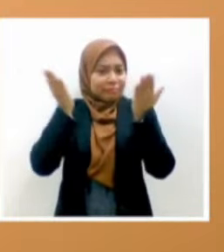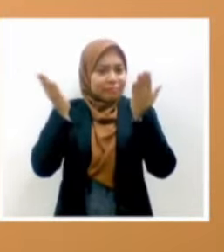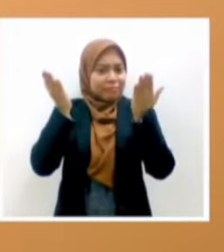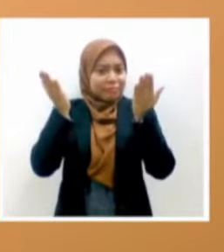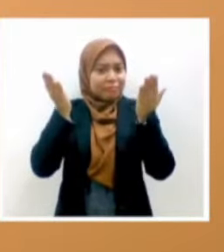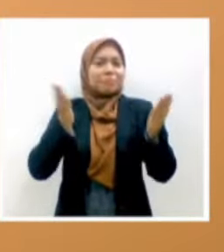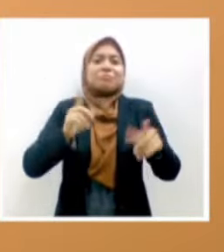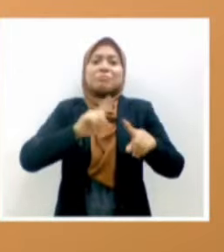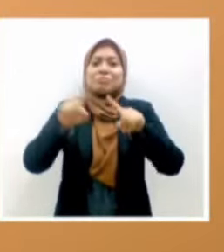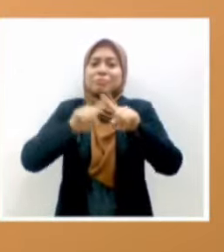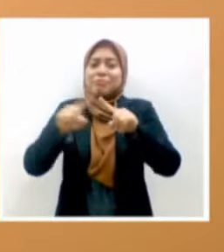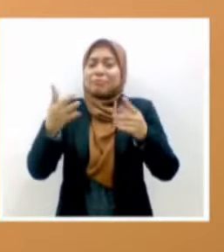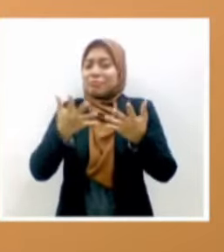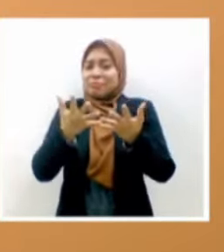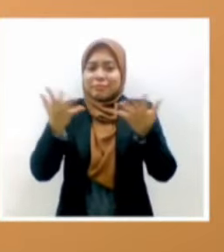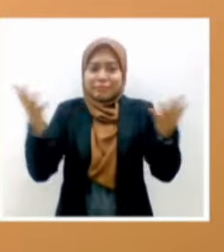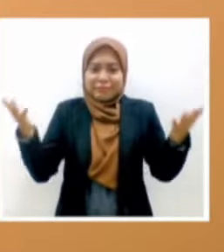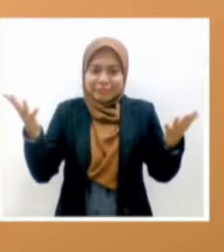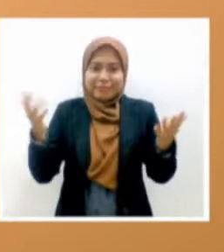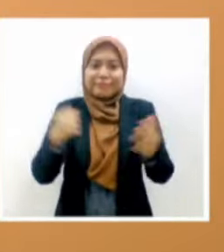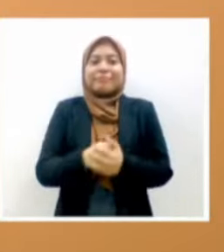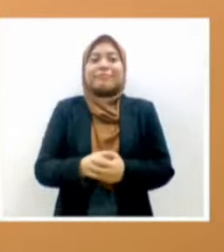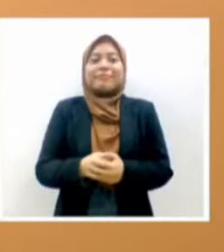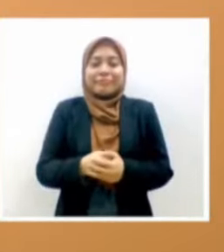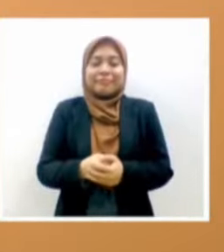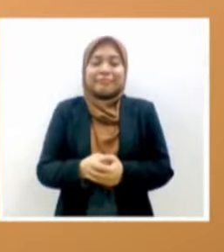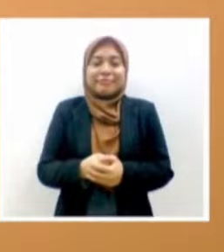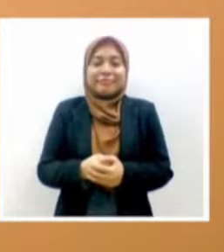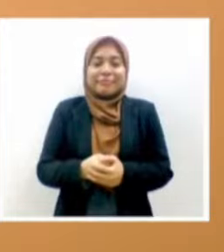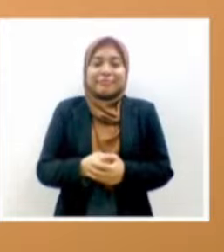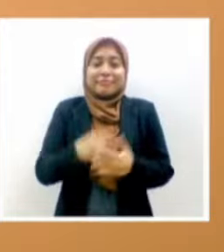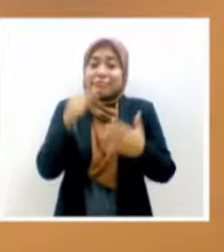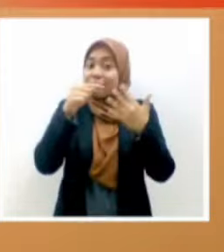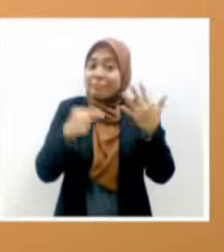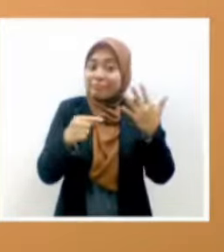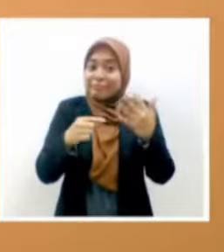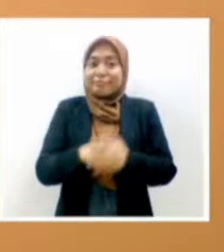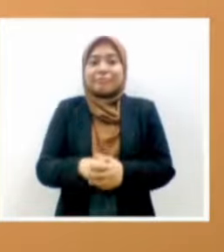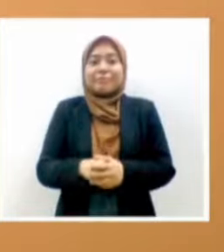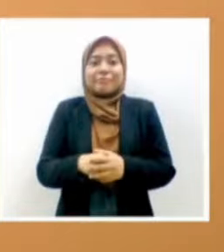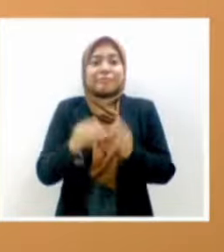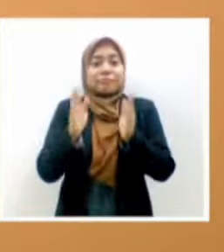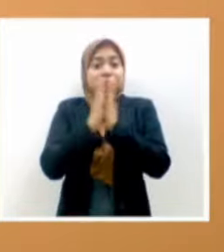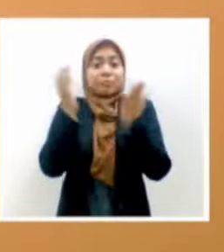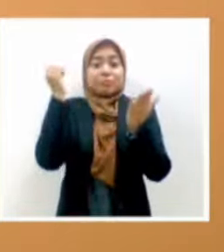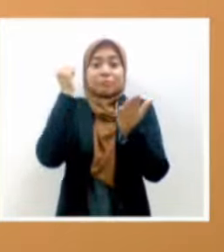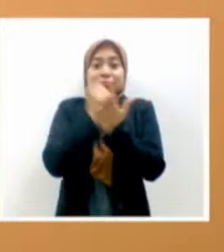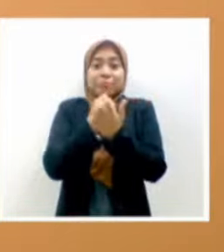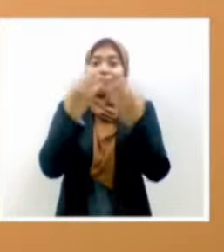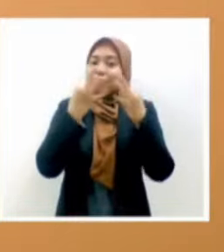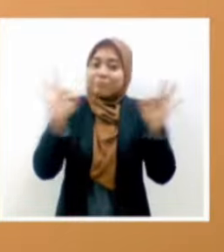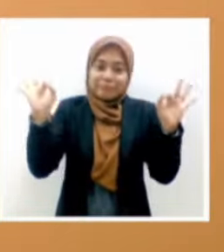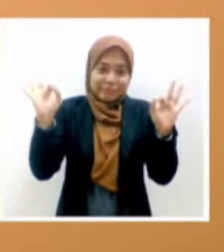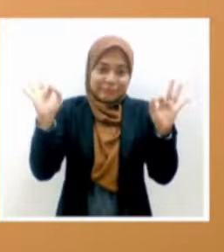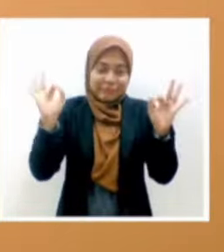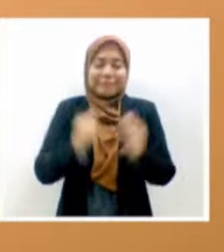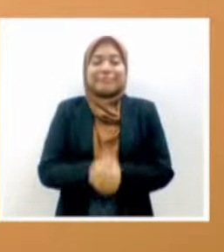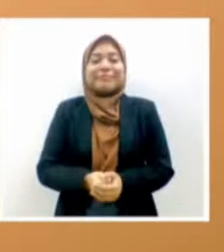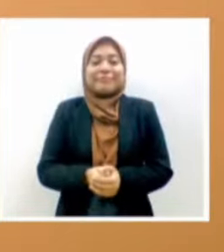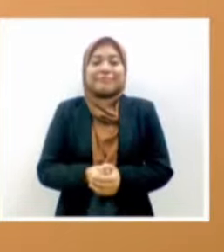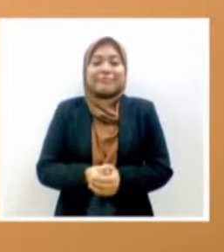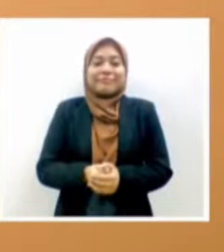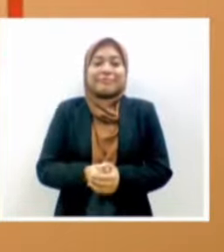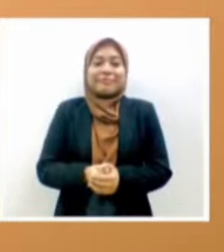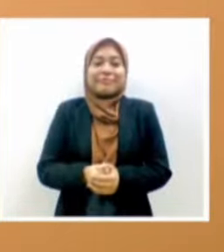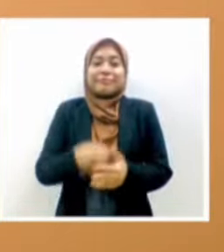keistimewaan sebagai agensi antaranya pengecualian bayaran paspor